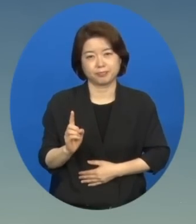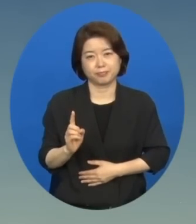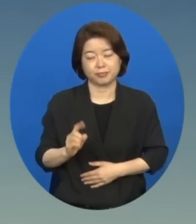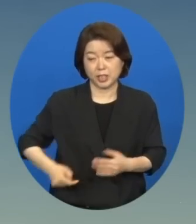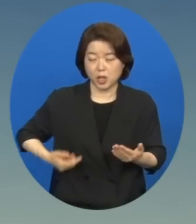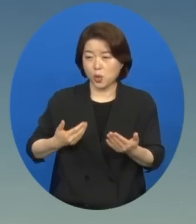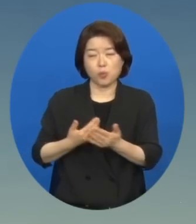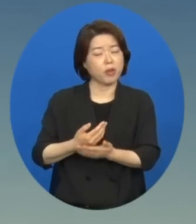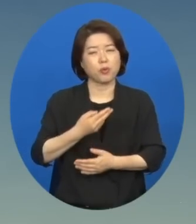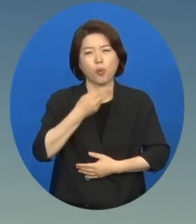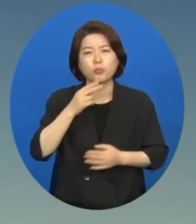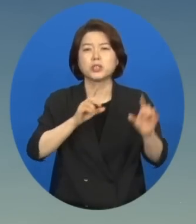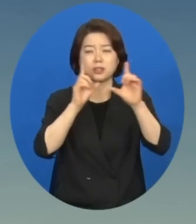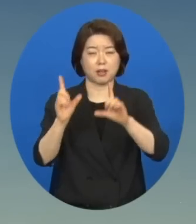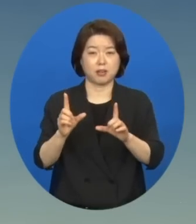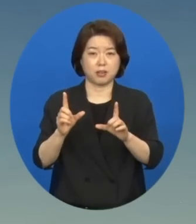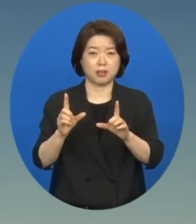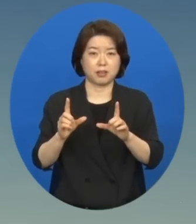안 하고 삽니다.